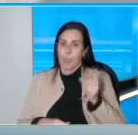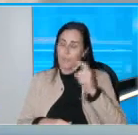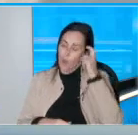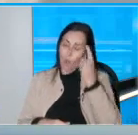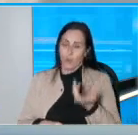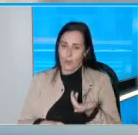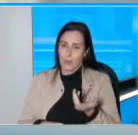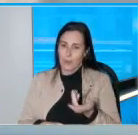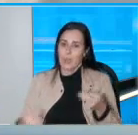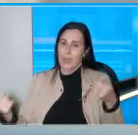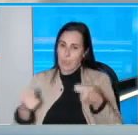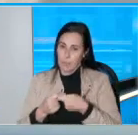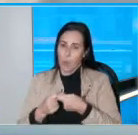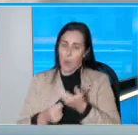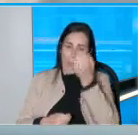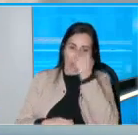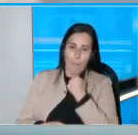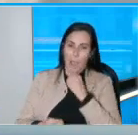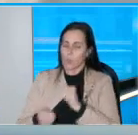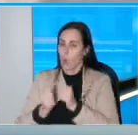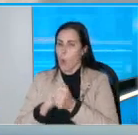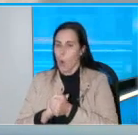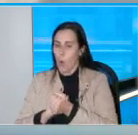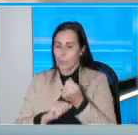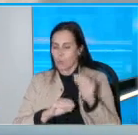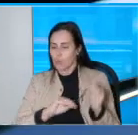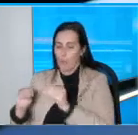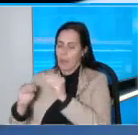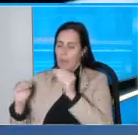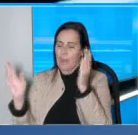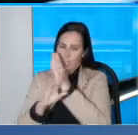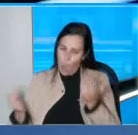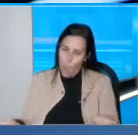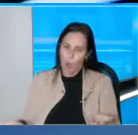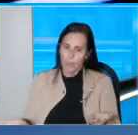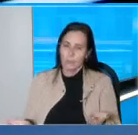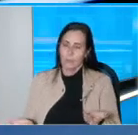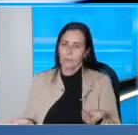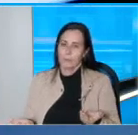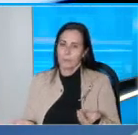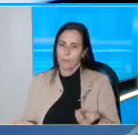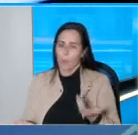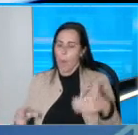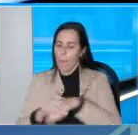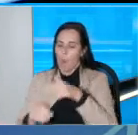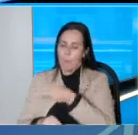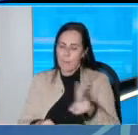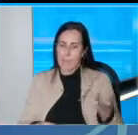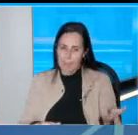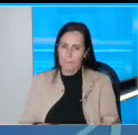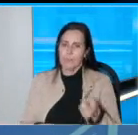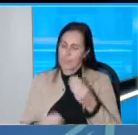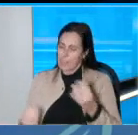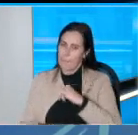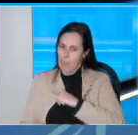כפי שאמרת, חיבור אפשרי לחמאס, וכסף שעובר לטרור, ופועלים מתים בבניית האצטדיונים.